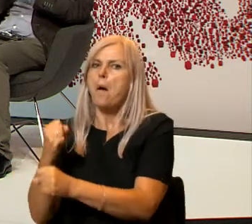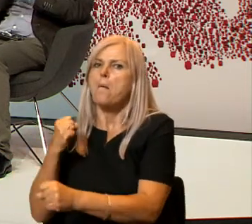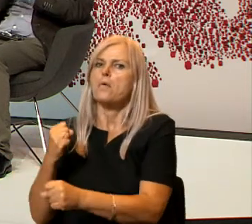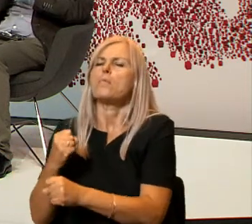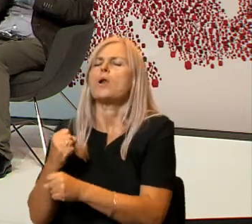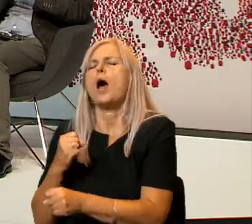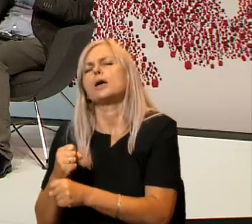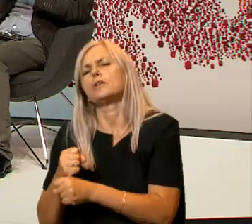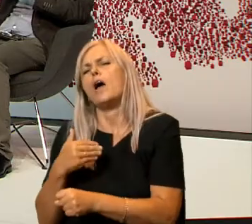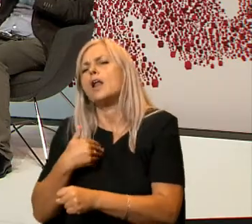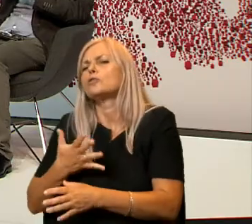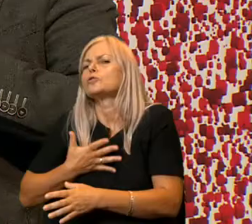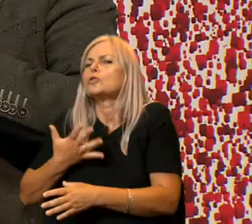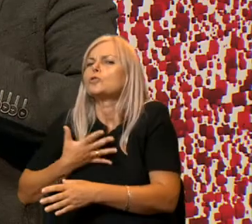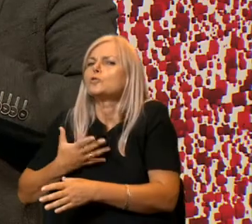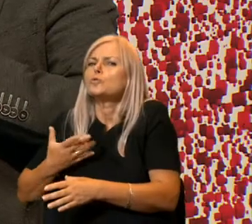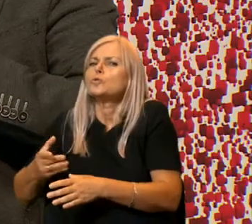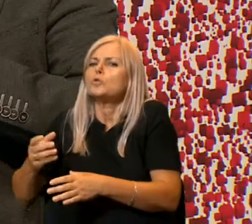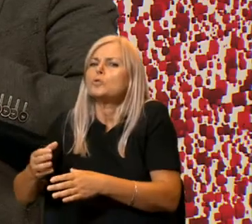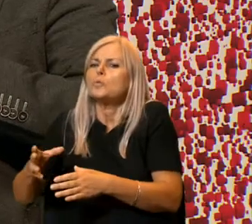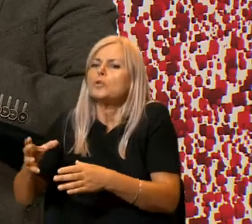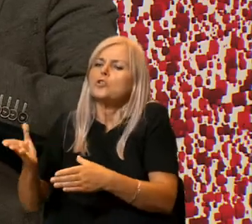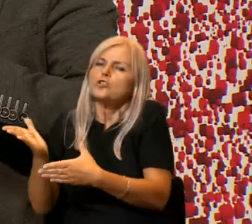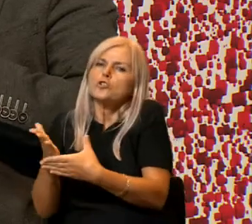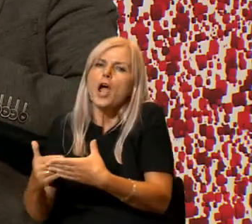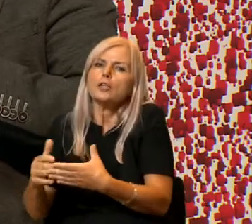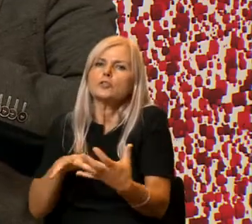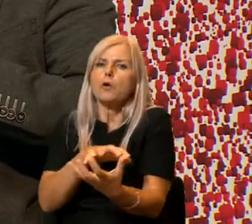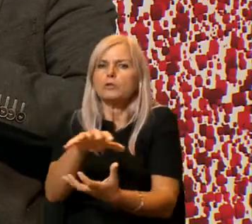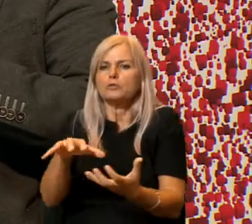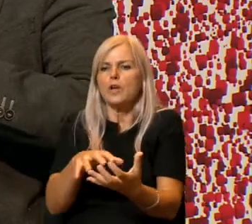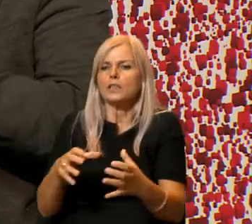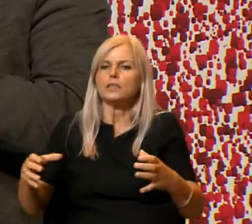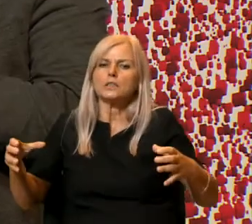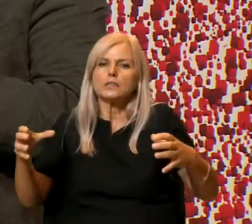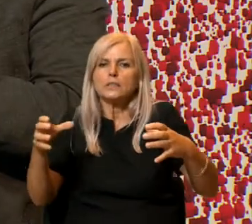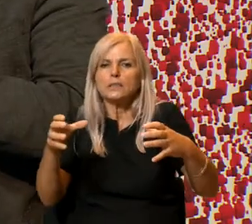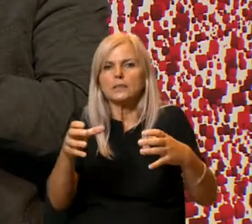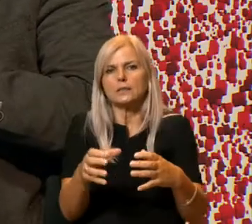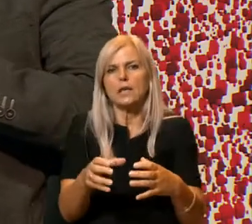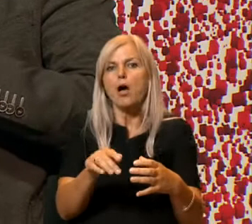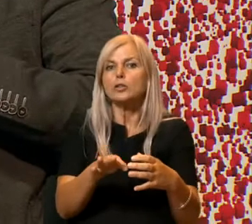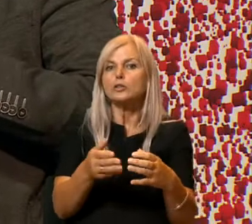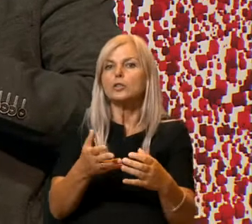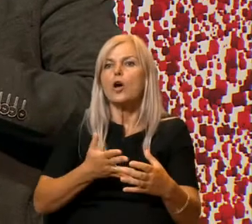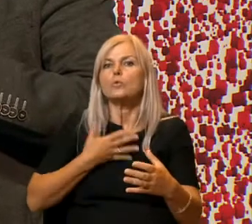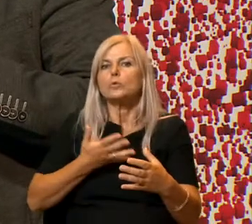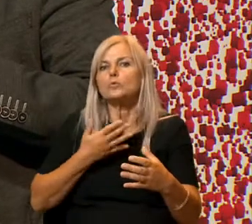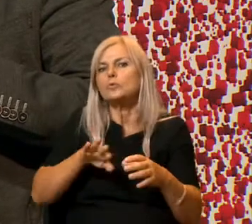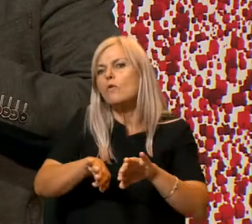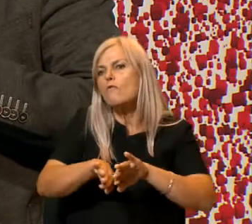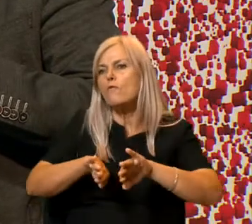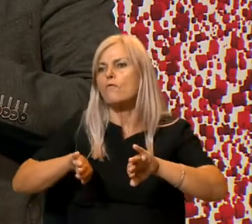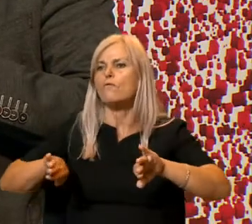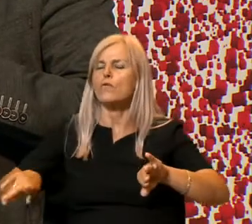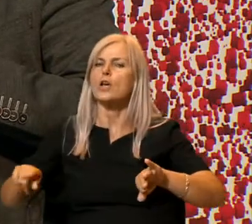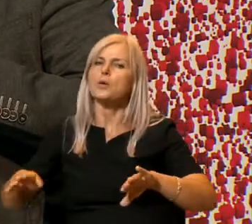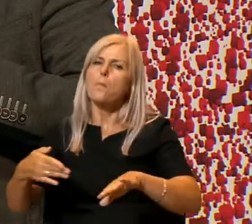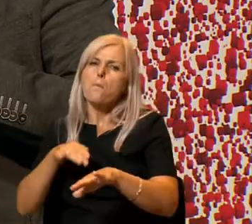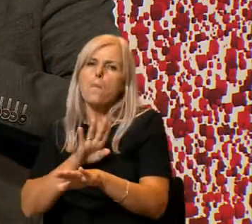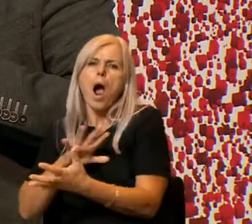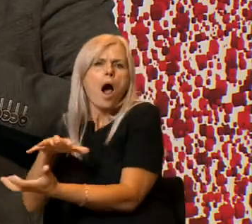elementem żyjącego czy tętniącego świata, że mogli mieć wrażenie, że żyją w martwym świecie